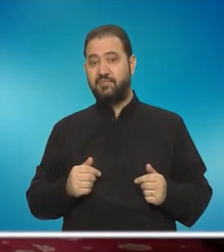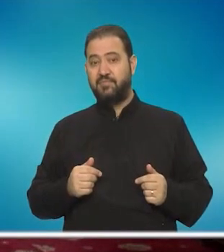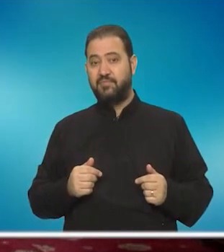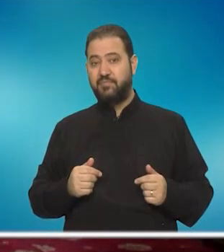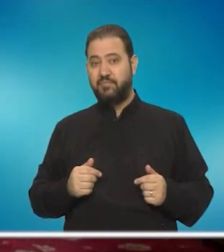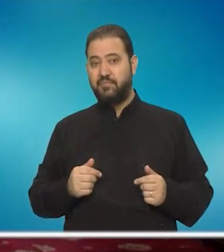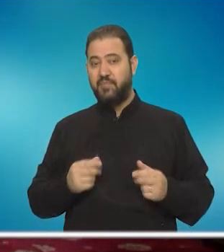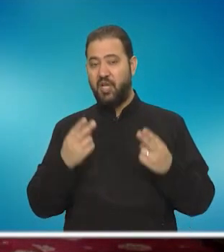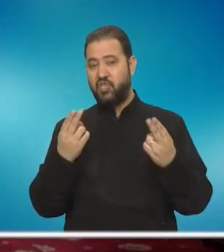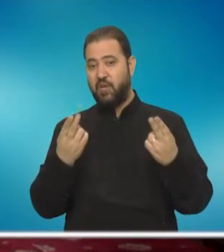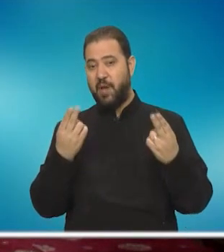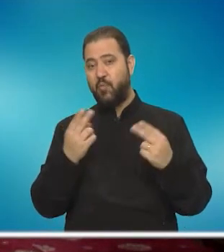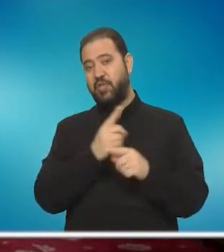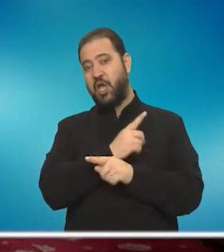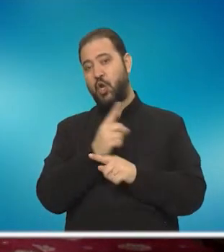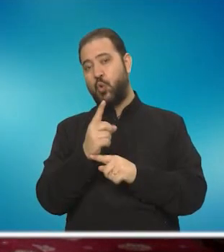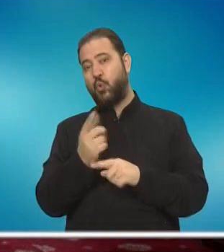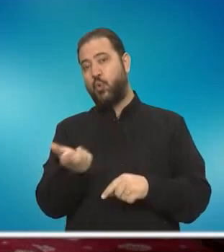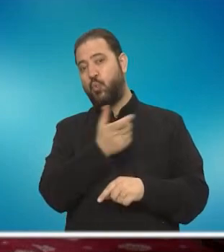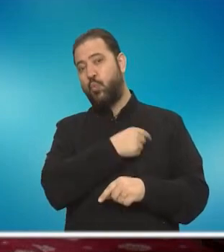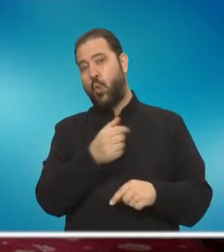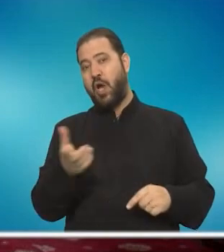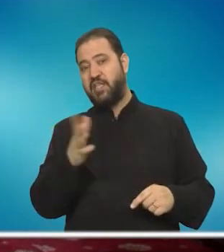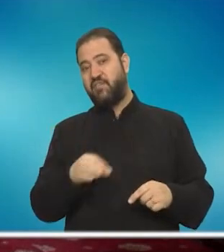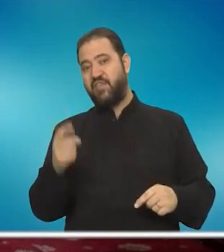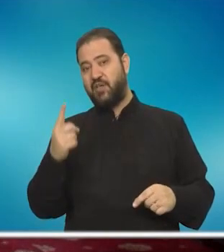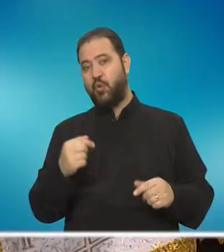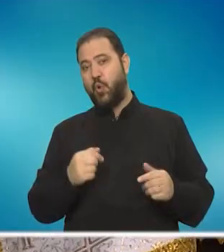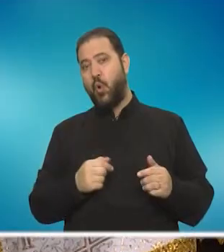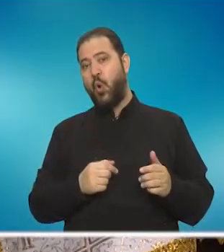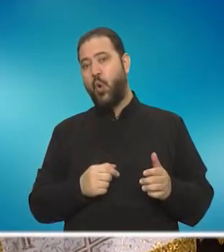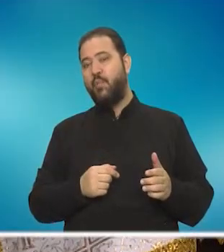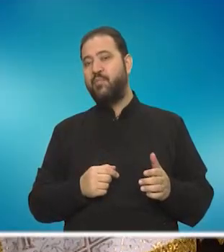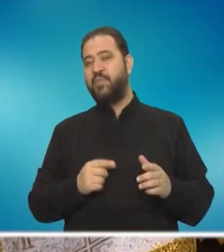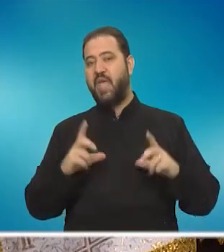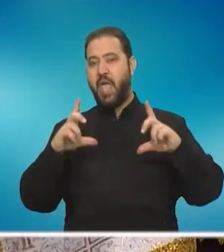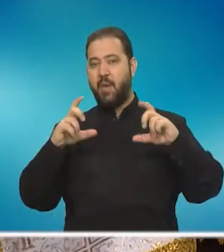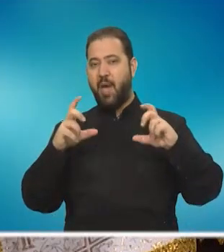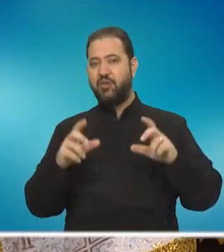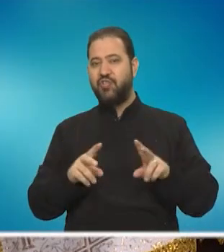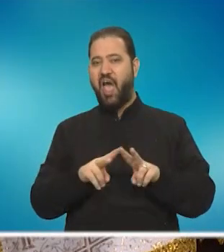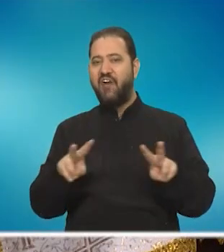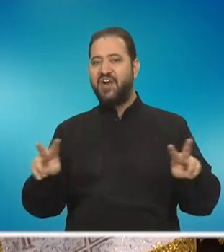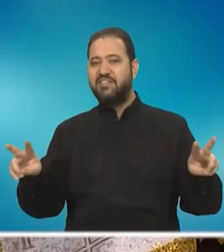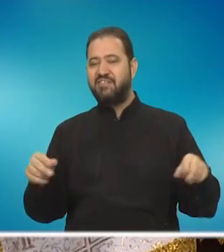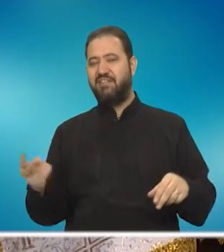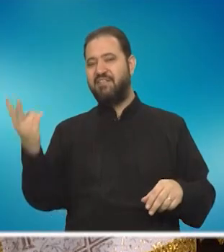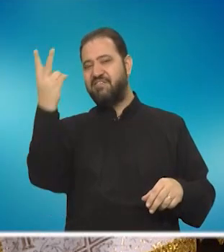și cel mai important lucru poate deveni o expresie a comuniunii, a frățietății,